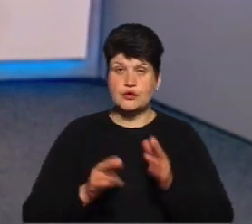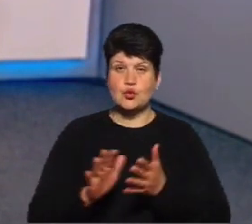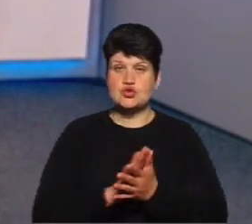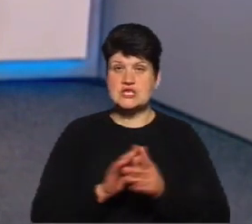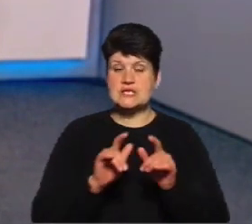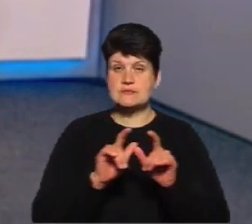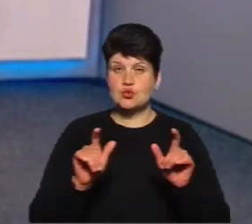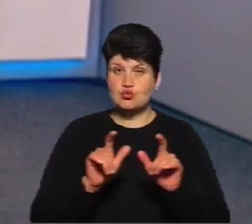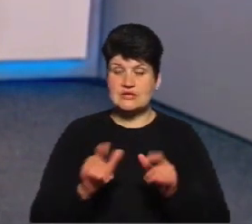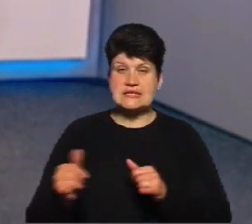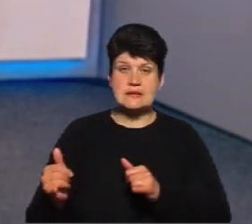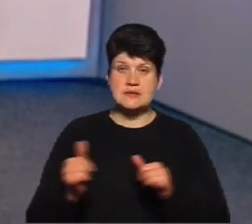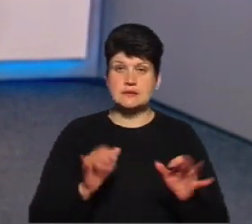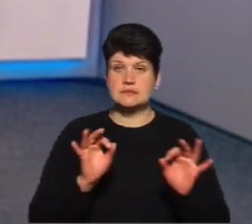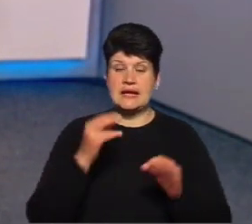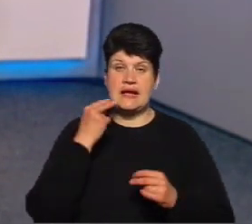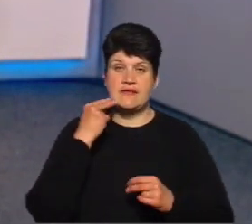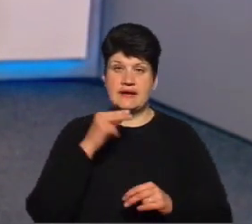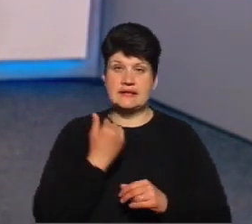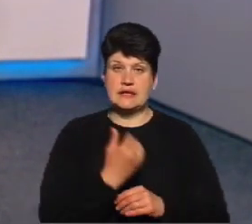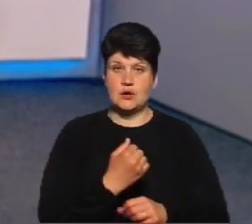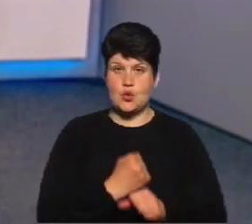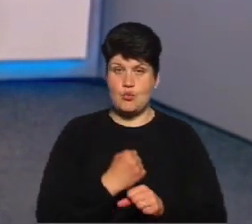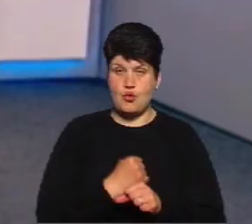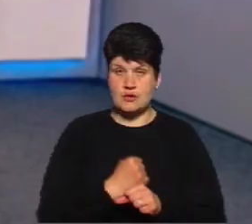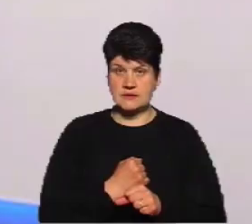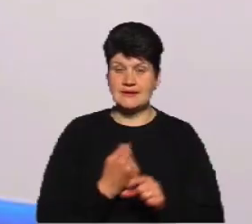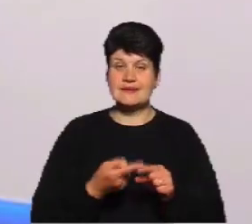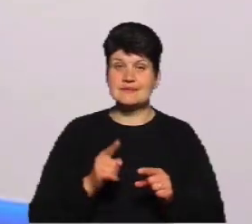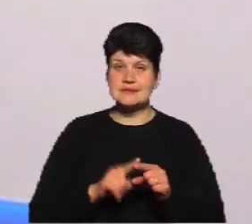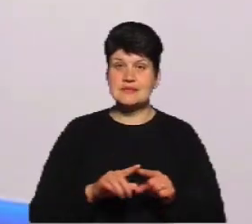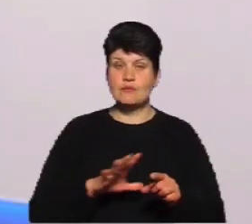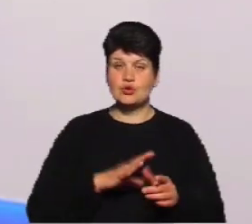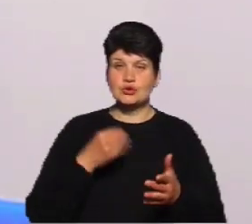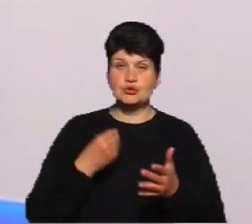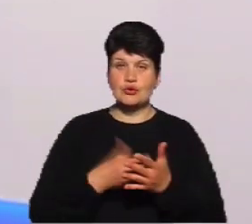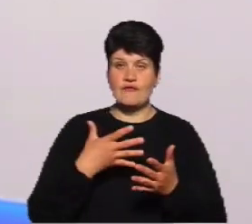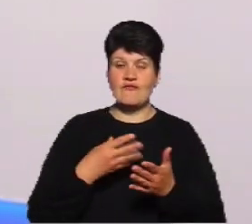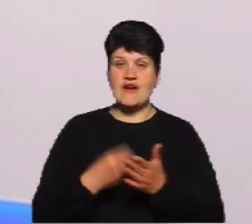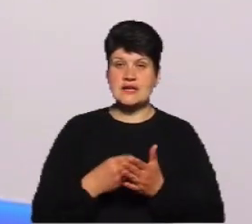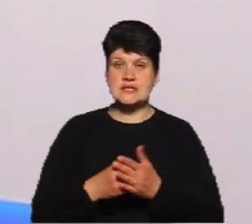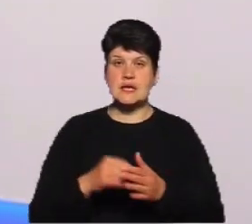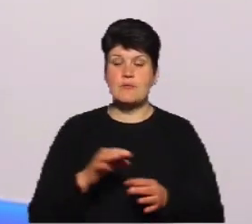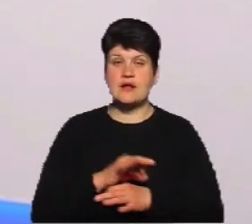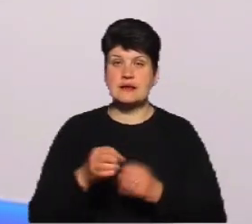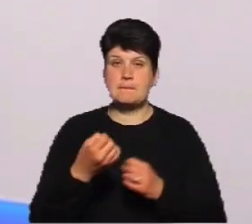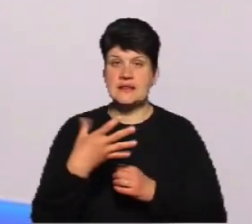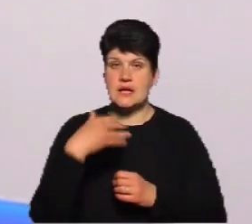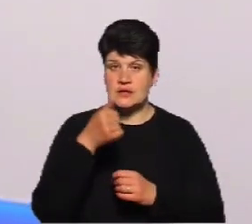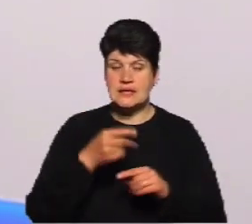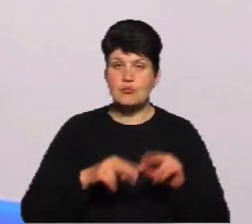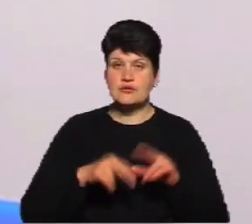забезпечили належний ефект їх роботи. Але, зрештою, це були дороговартісні проекти. В 2015 році на цих будівництво